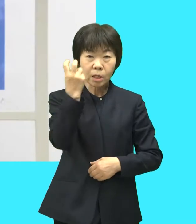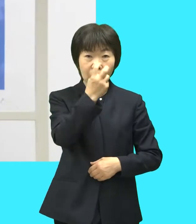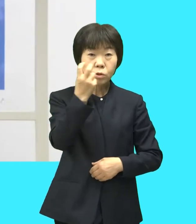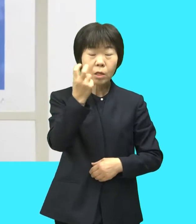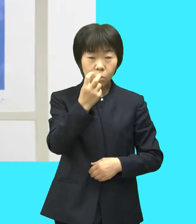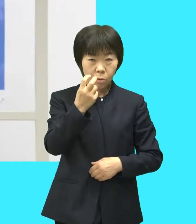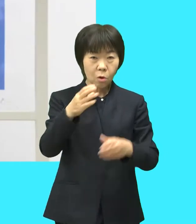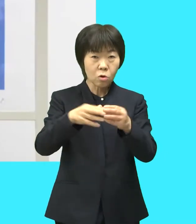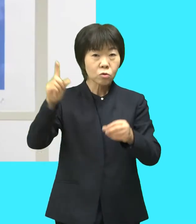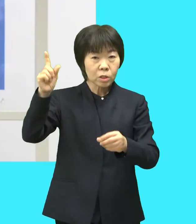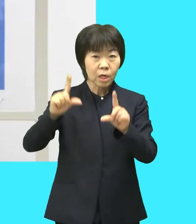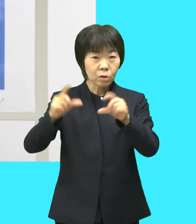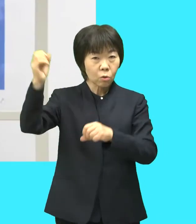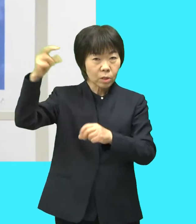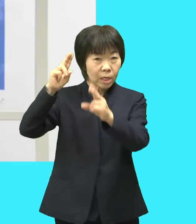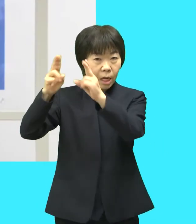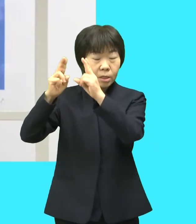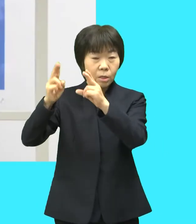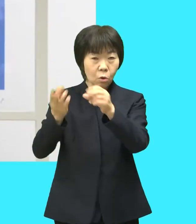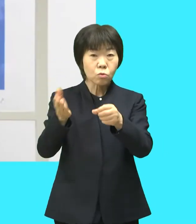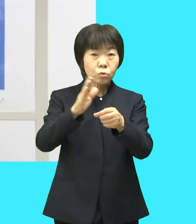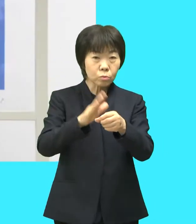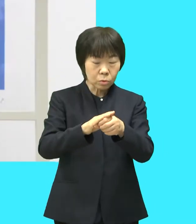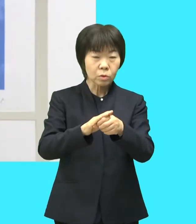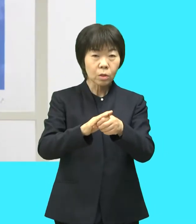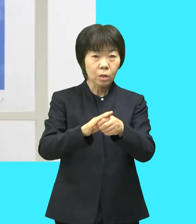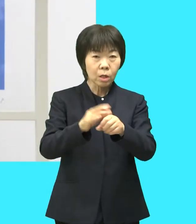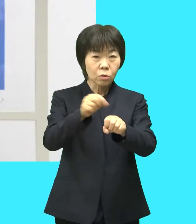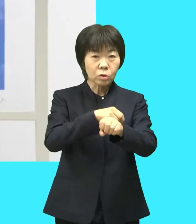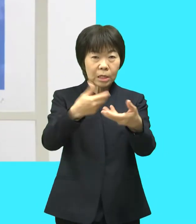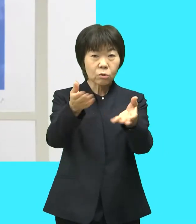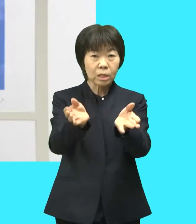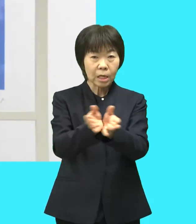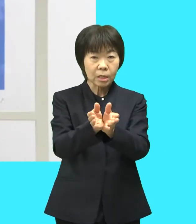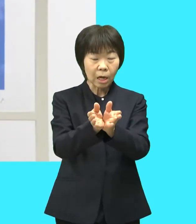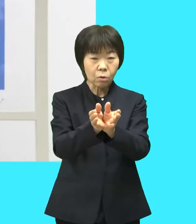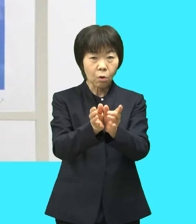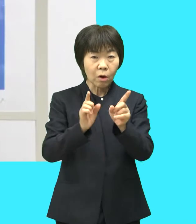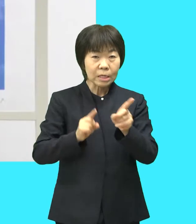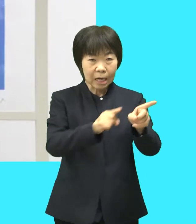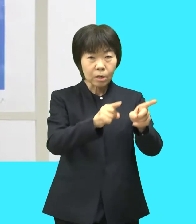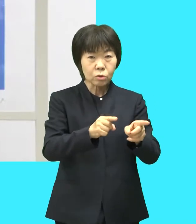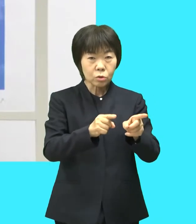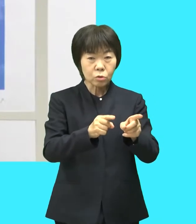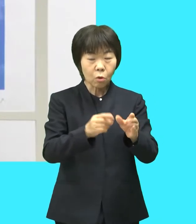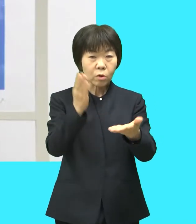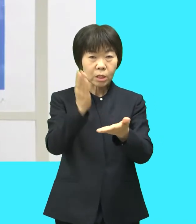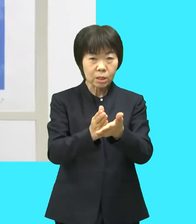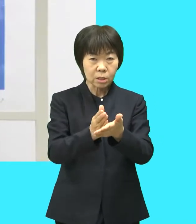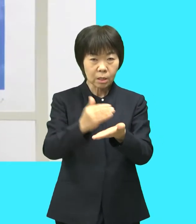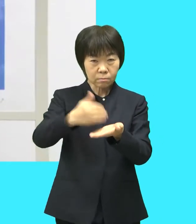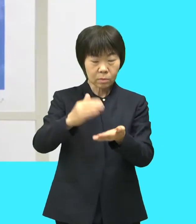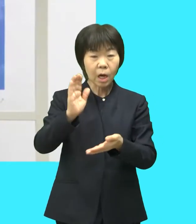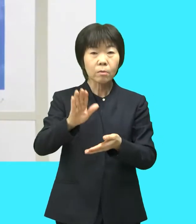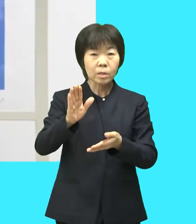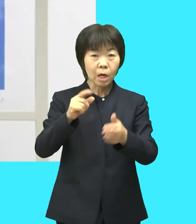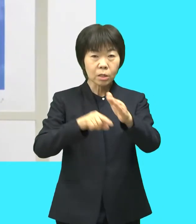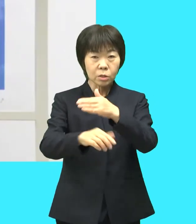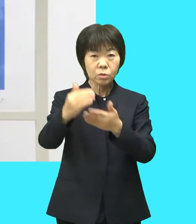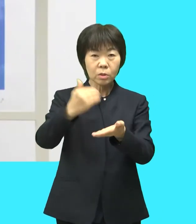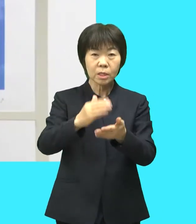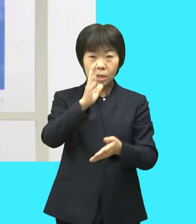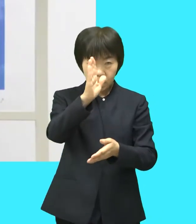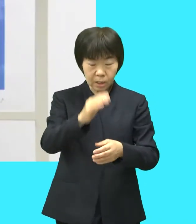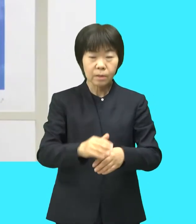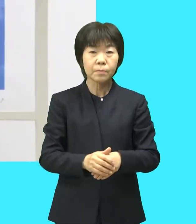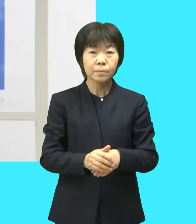したところ、国や東京電力を含む特定の団体を批判するのを禁じているとおっしゃいました。その理由を教えてく